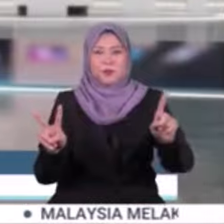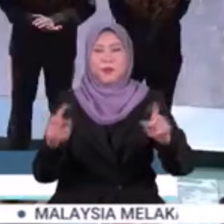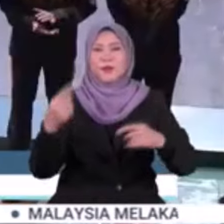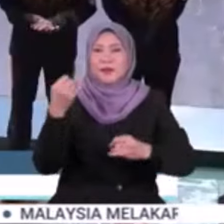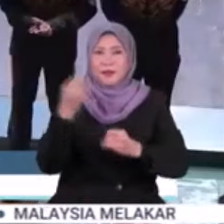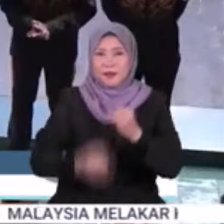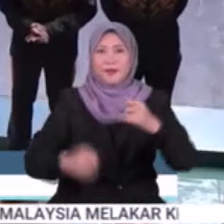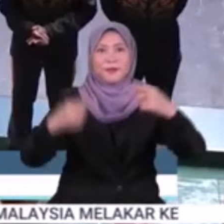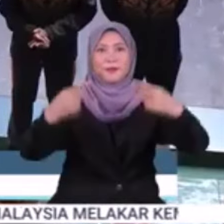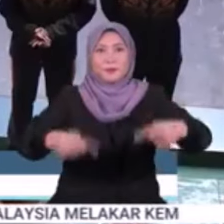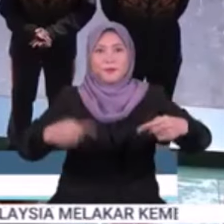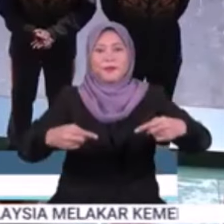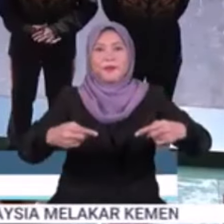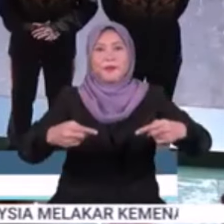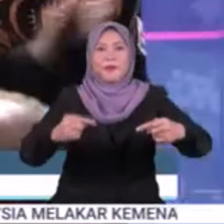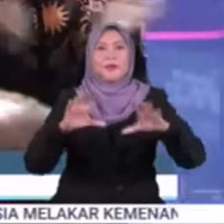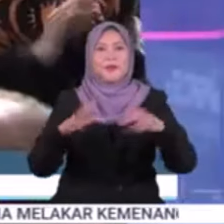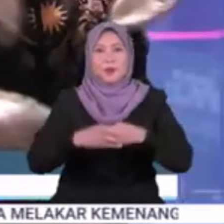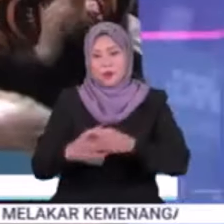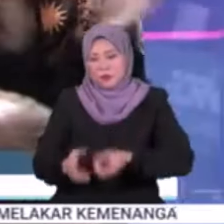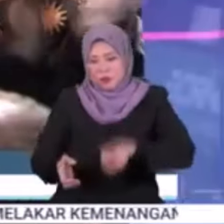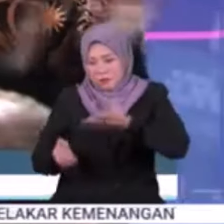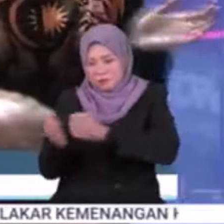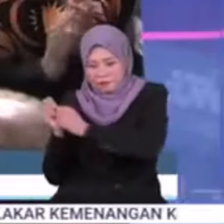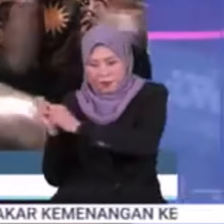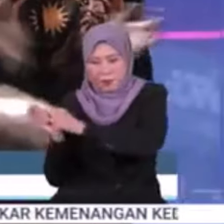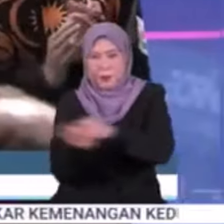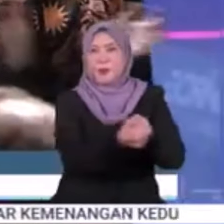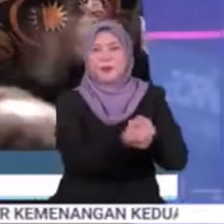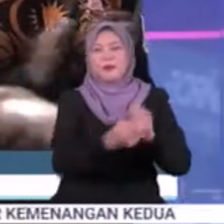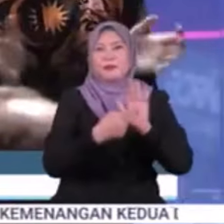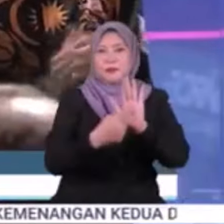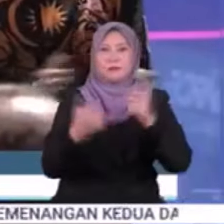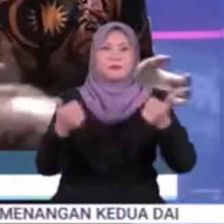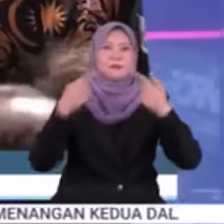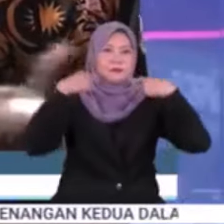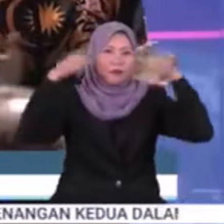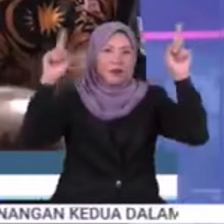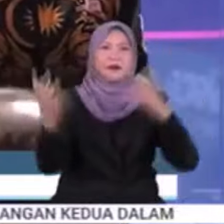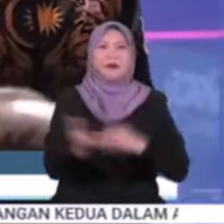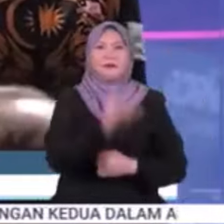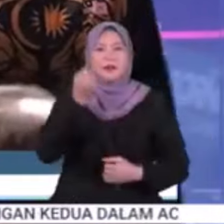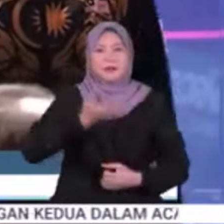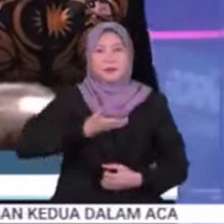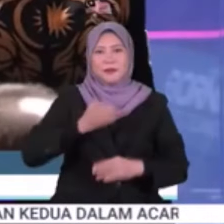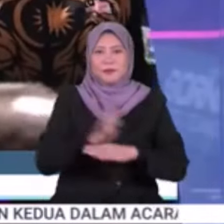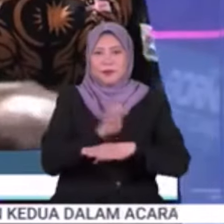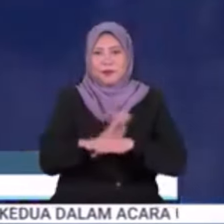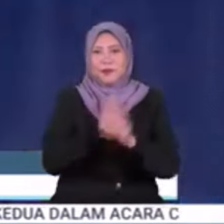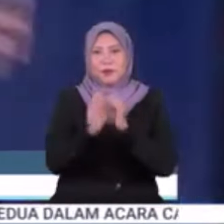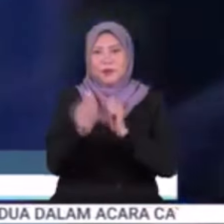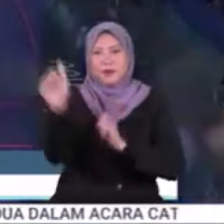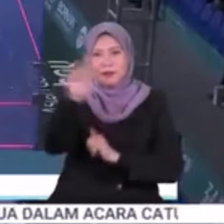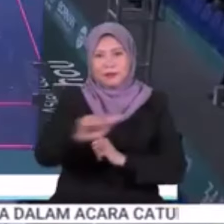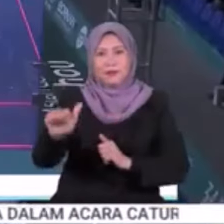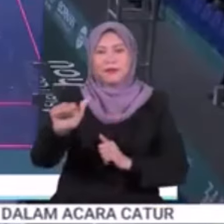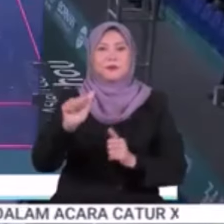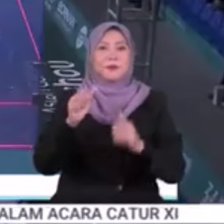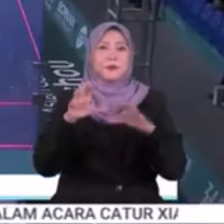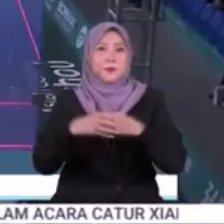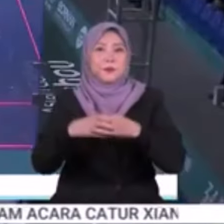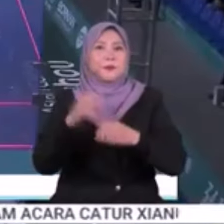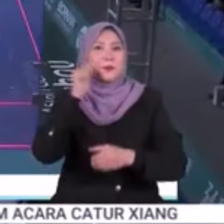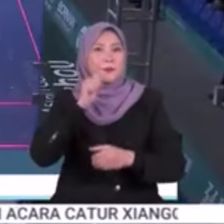saingan akhir tersebut skuad squash wanita kebangsaan mempamirkan aksi Cemerlang untuk merampas semula pingat emas sukan Asia acara